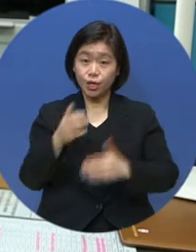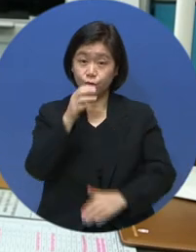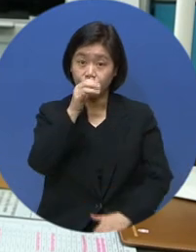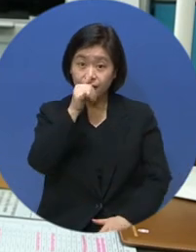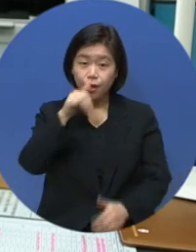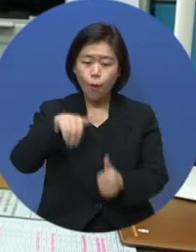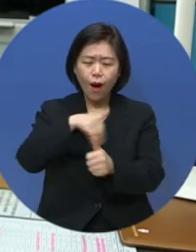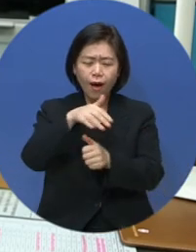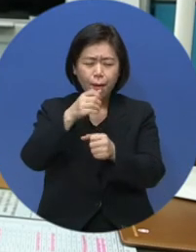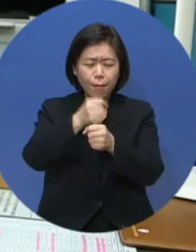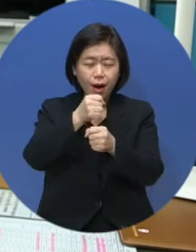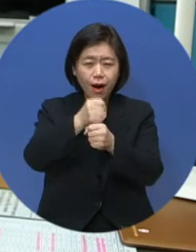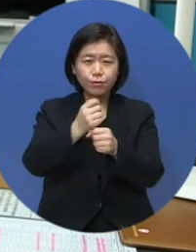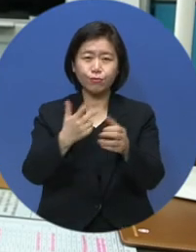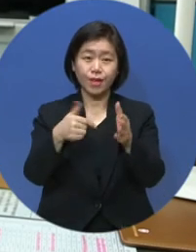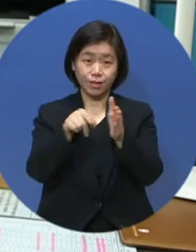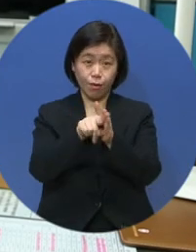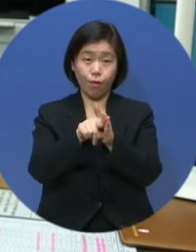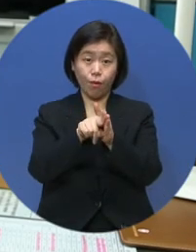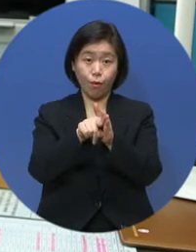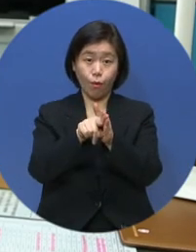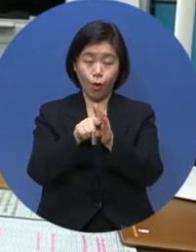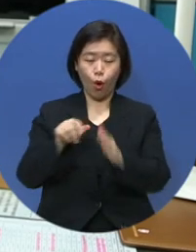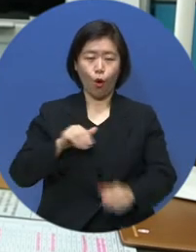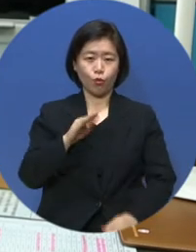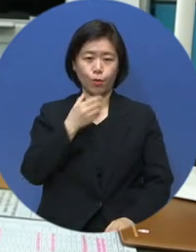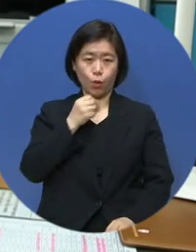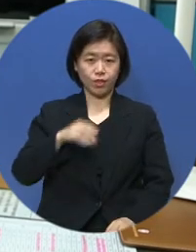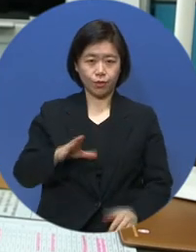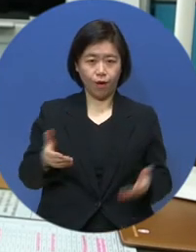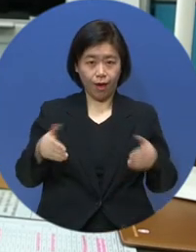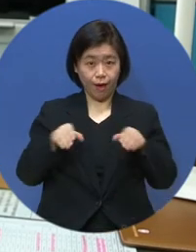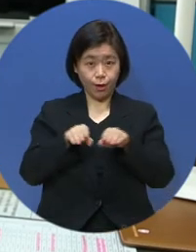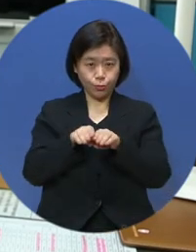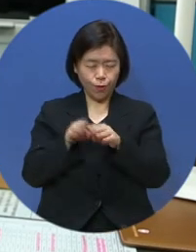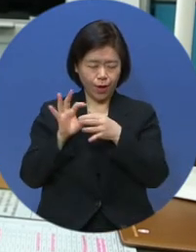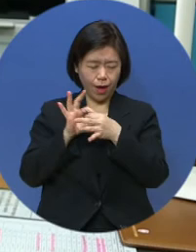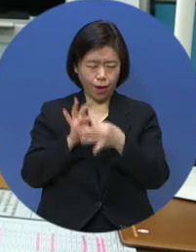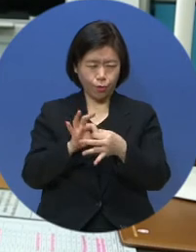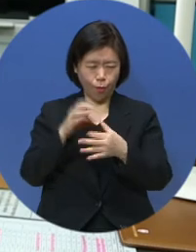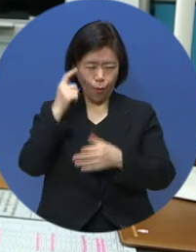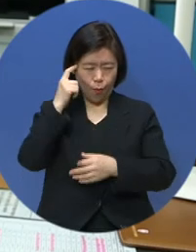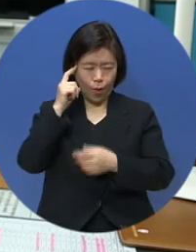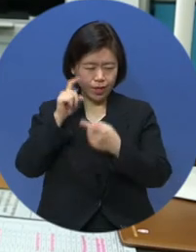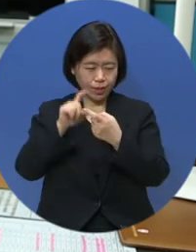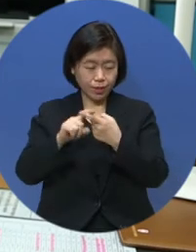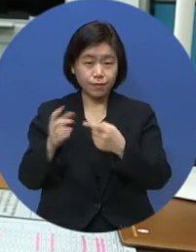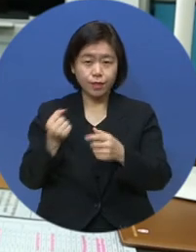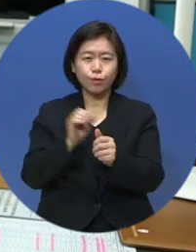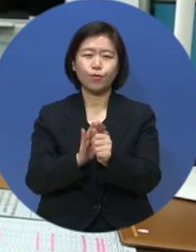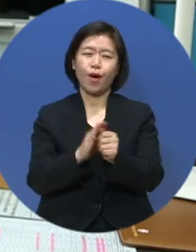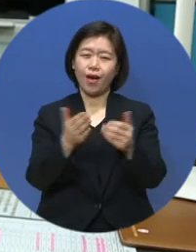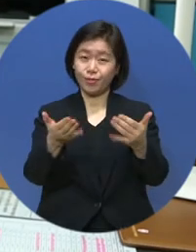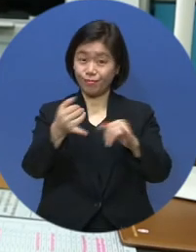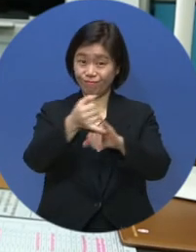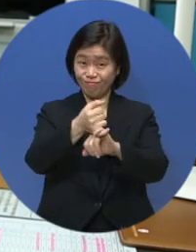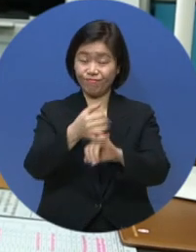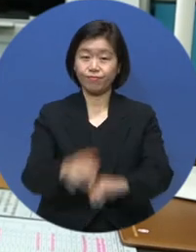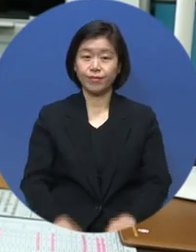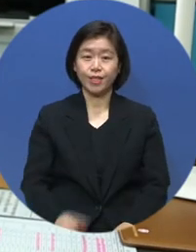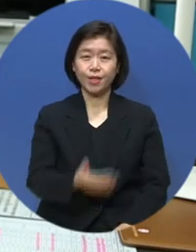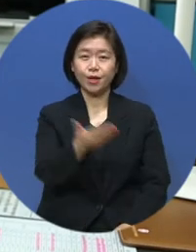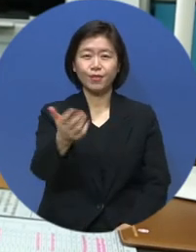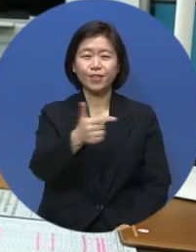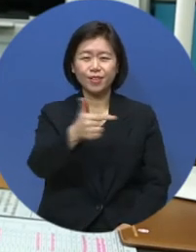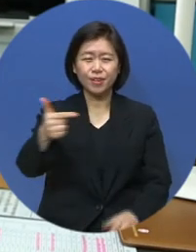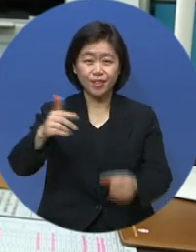환경을 만들어가기 위해서 복지관에서도 지속적으로 관심 갖고 또 지원할 수 있도록 노력하겠습니다. 여러분들 너무